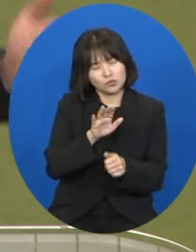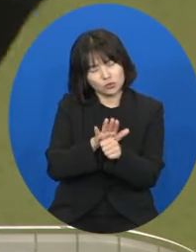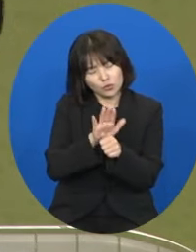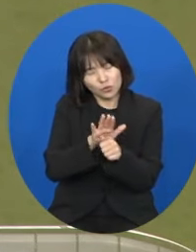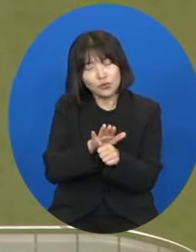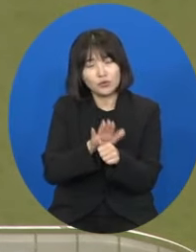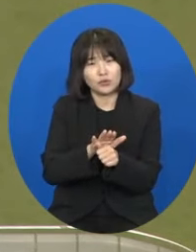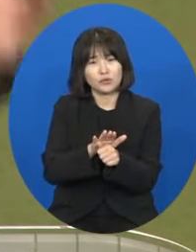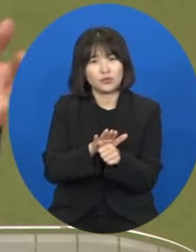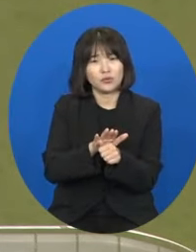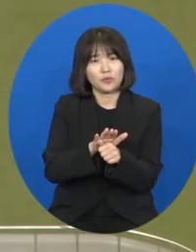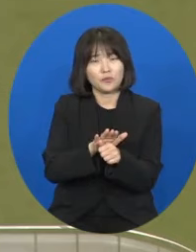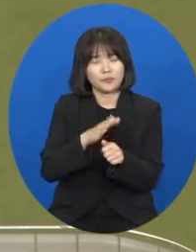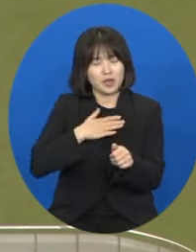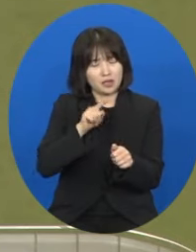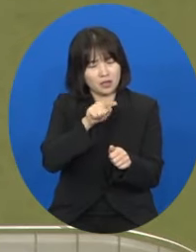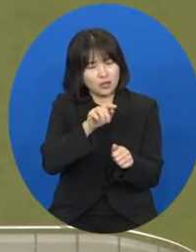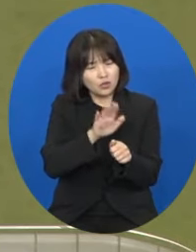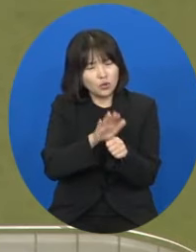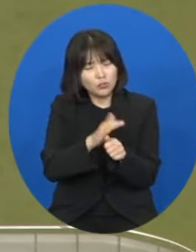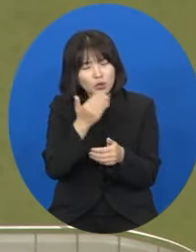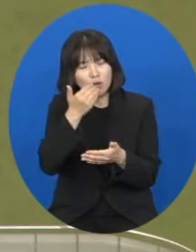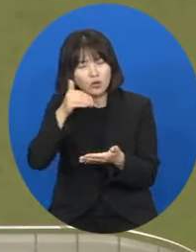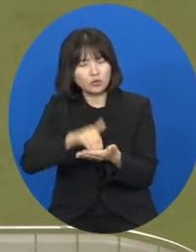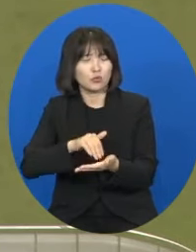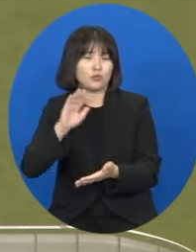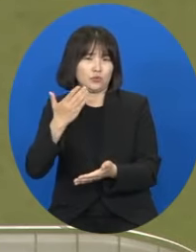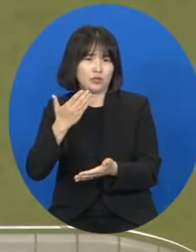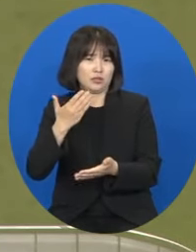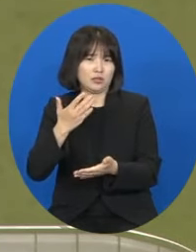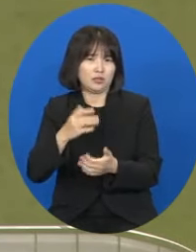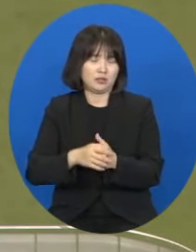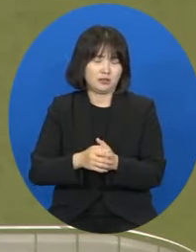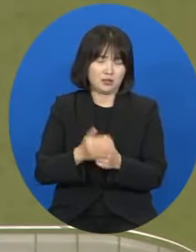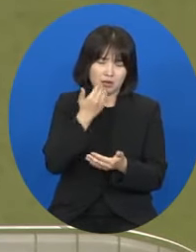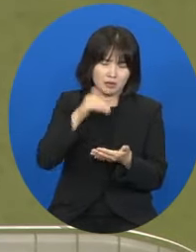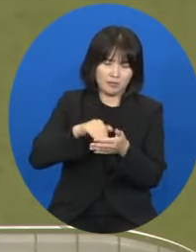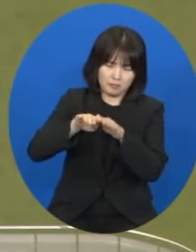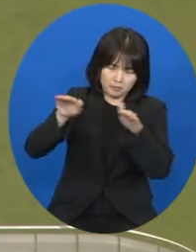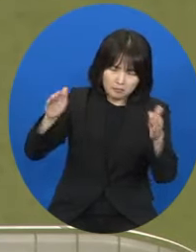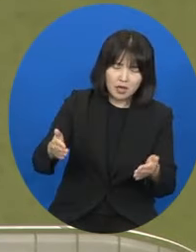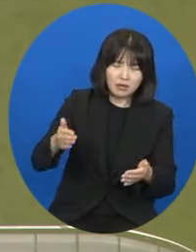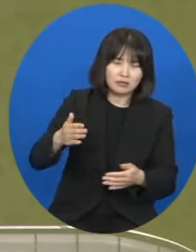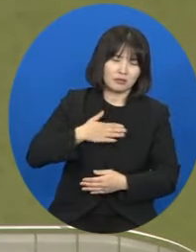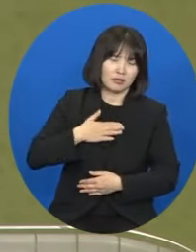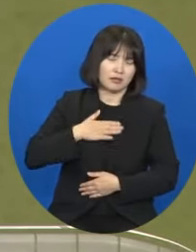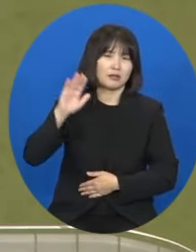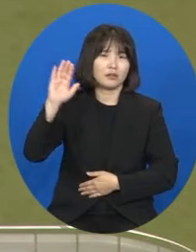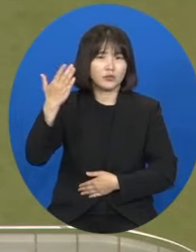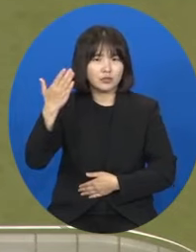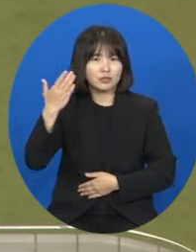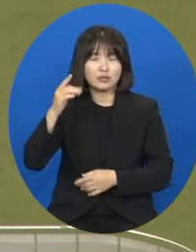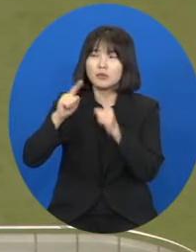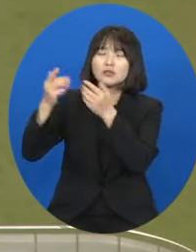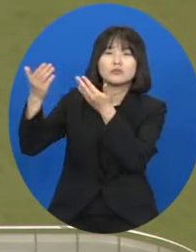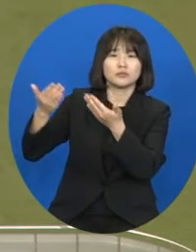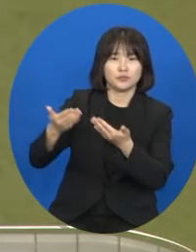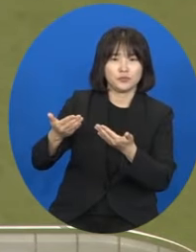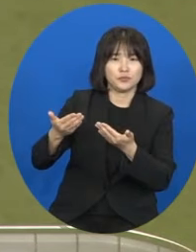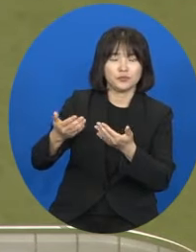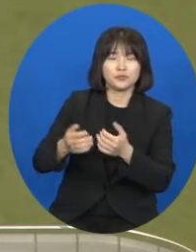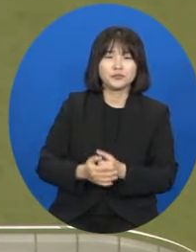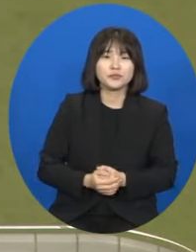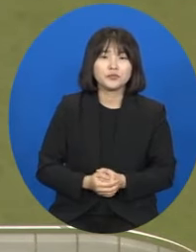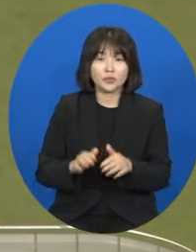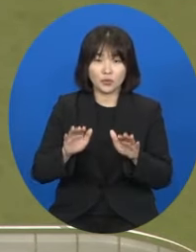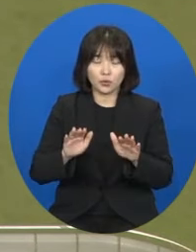거야. 내가 너의 도움의 돌이야. 내가 너의 흔들리지 않는 반석이야 라고 말씀하시는 것입니다. 그러므로 오늘 이